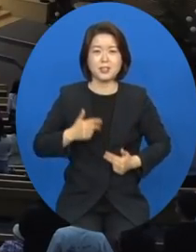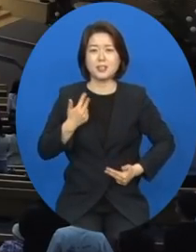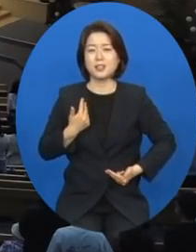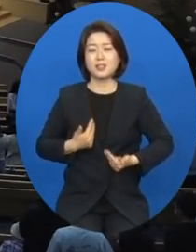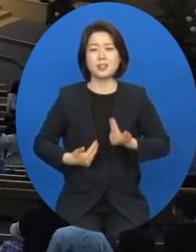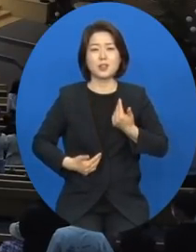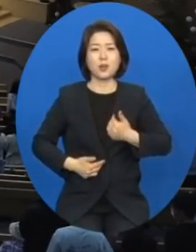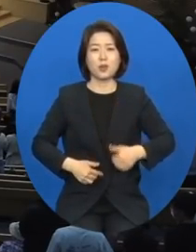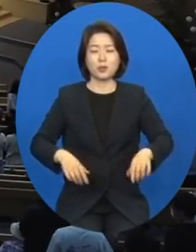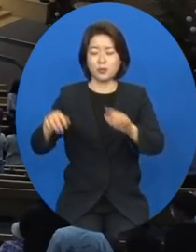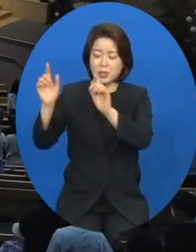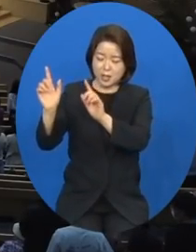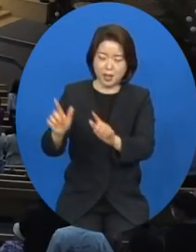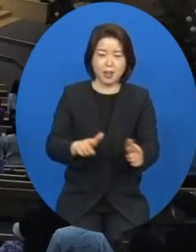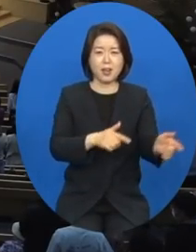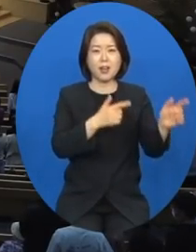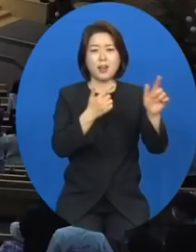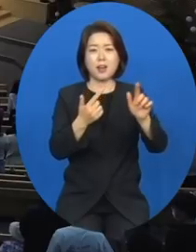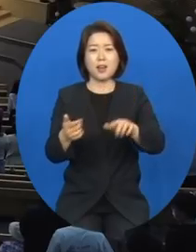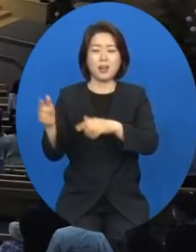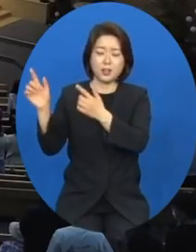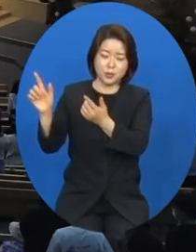other on